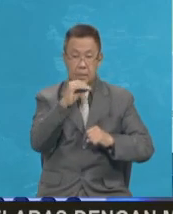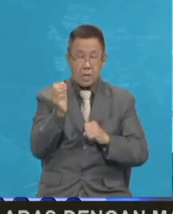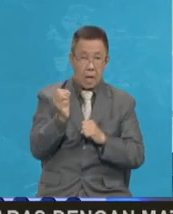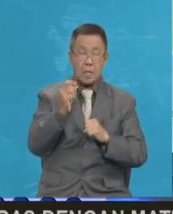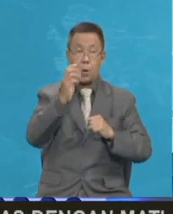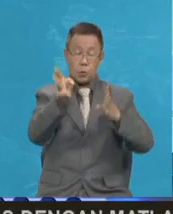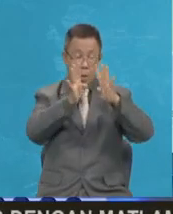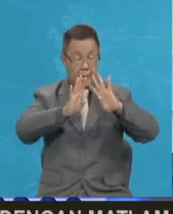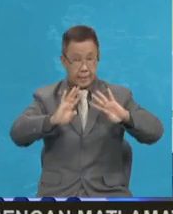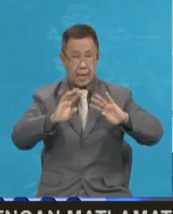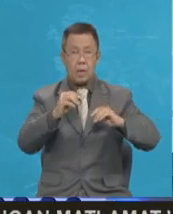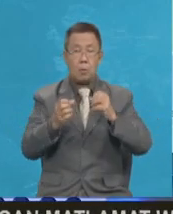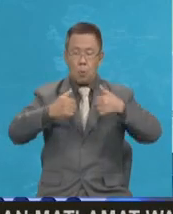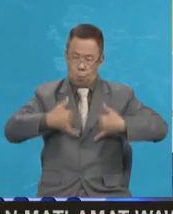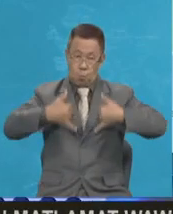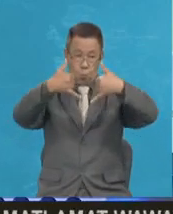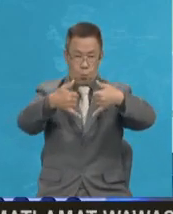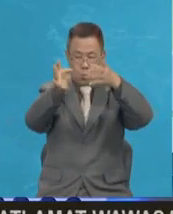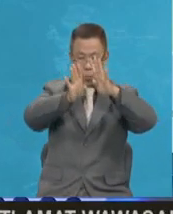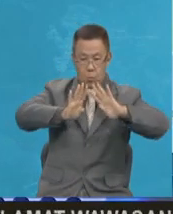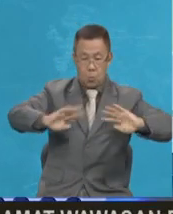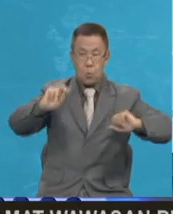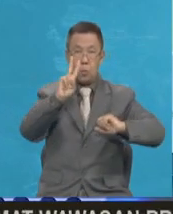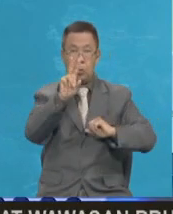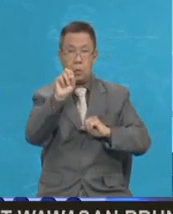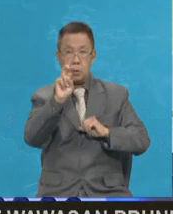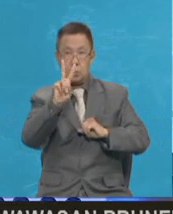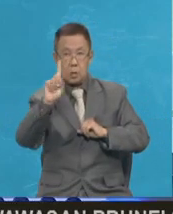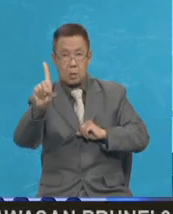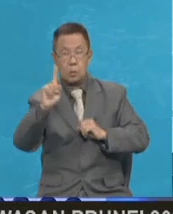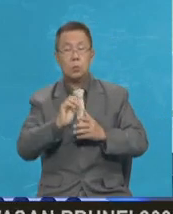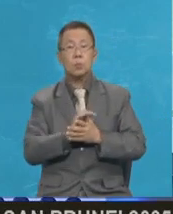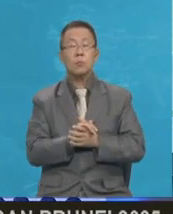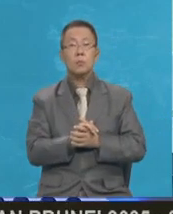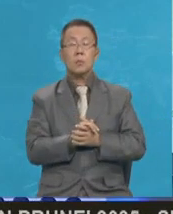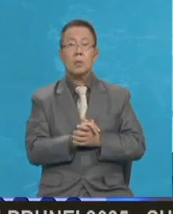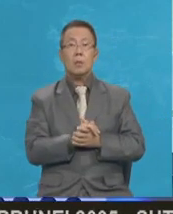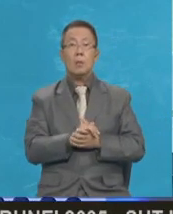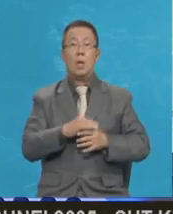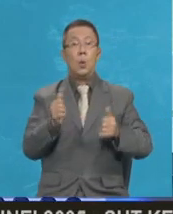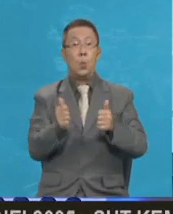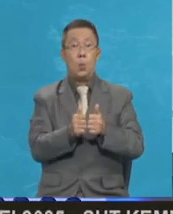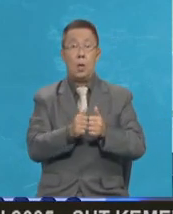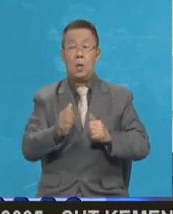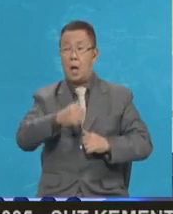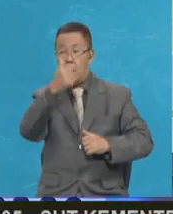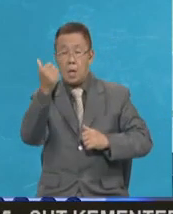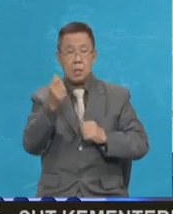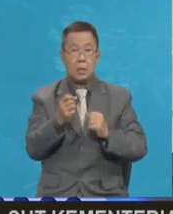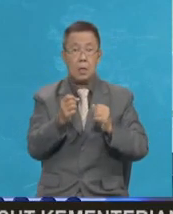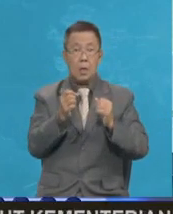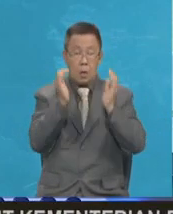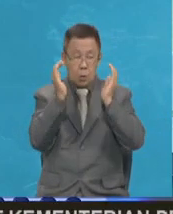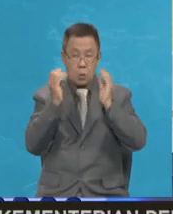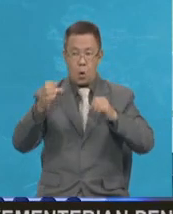pelaporan ASEAN dan Anugerah perniagaan Ocean 2021 diadakan bersempena negara Brunei Darussalam